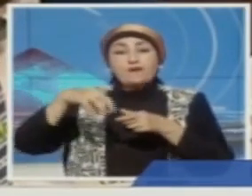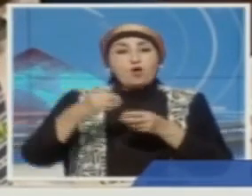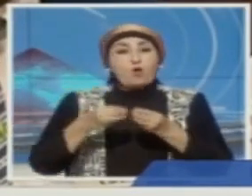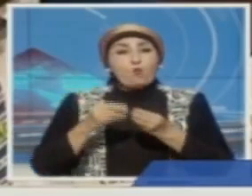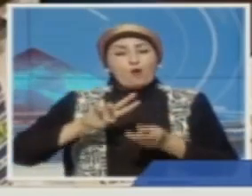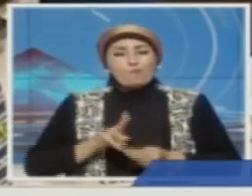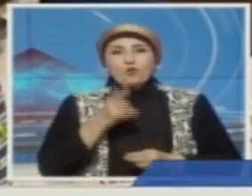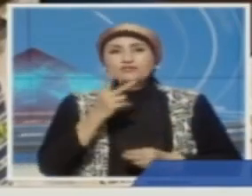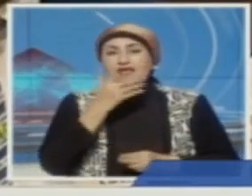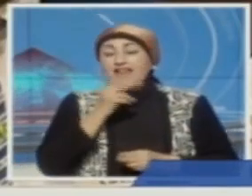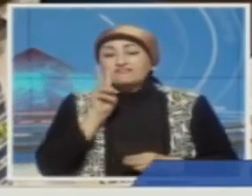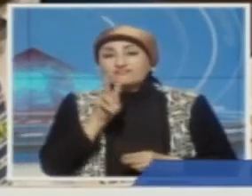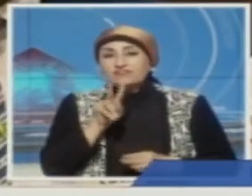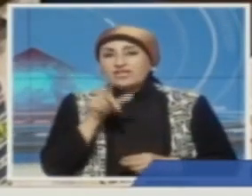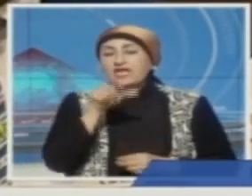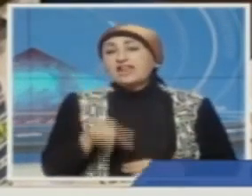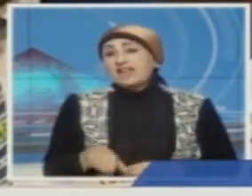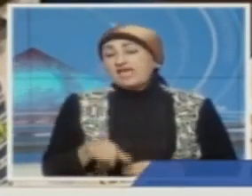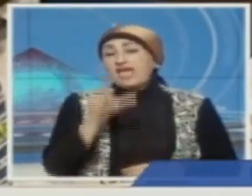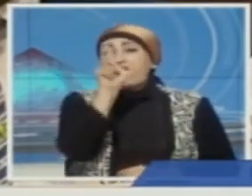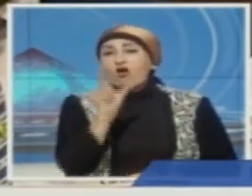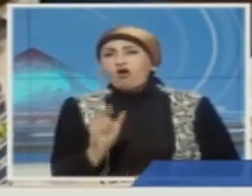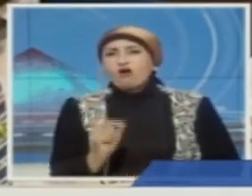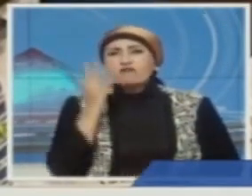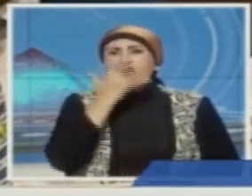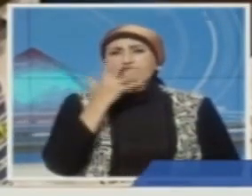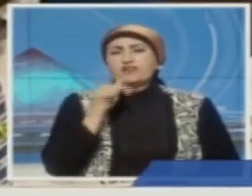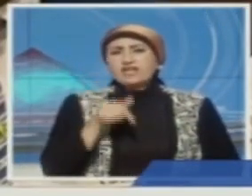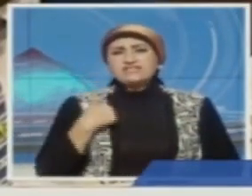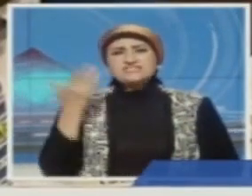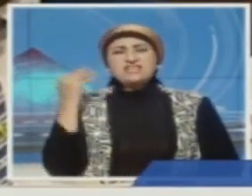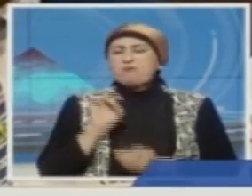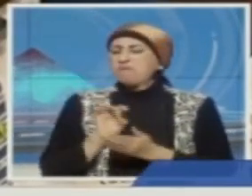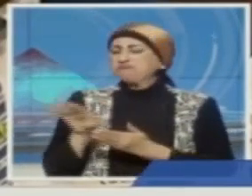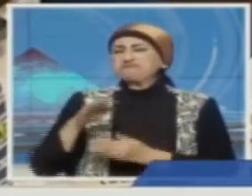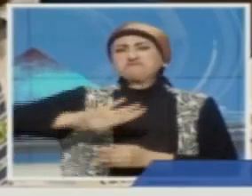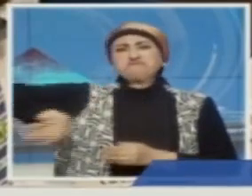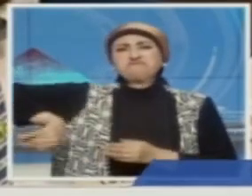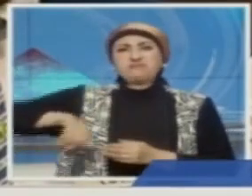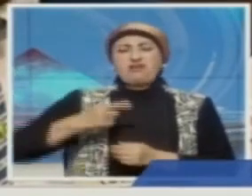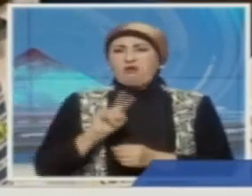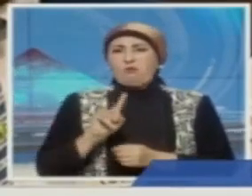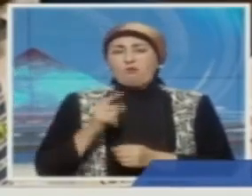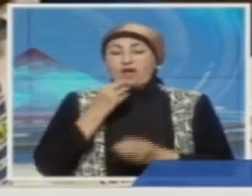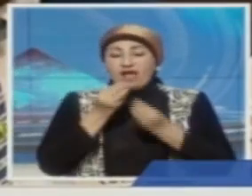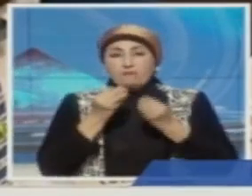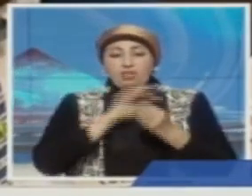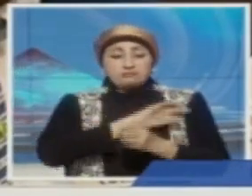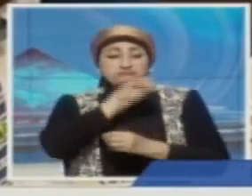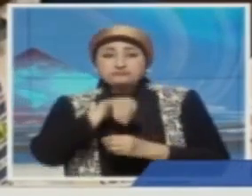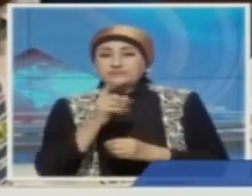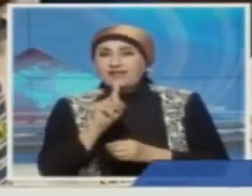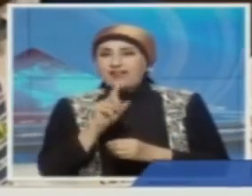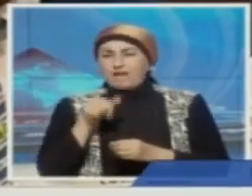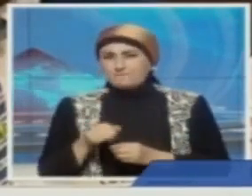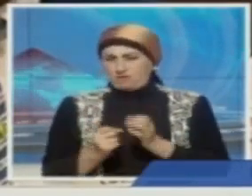في نظرتها الى القاره الافريقيه. القاره الافريقيه كانت مهمشه، كانت كونها ثرواتها بشكل كبير، ولكن بعد